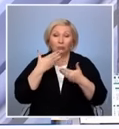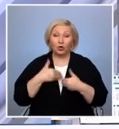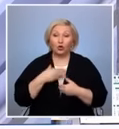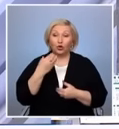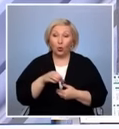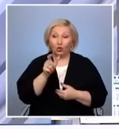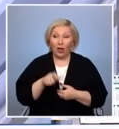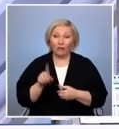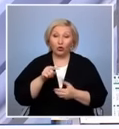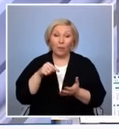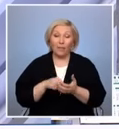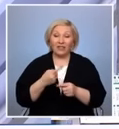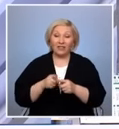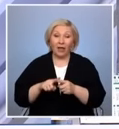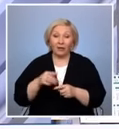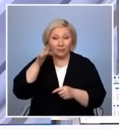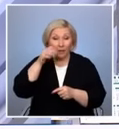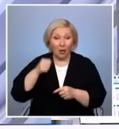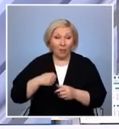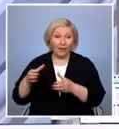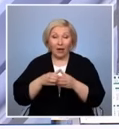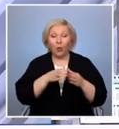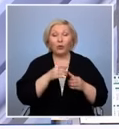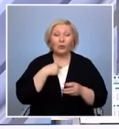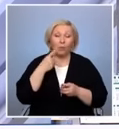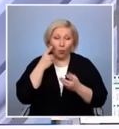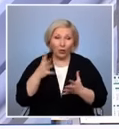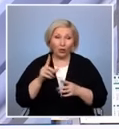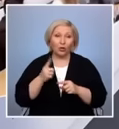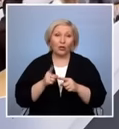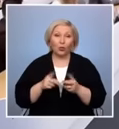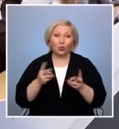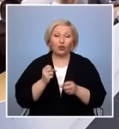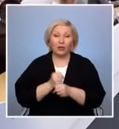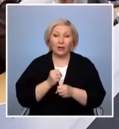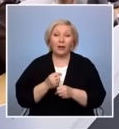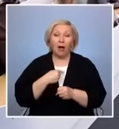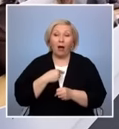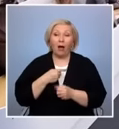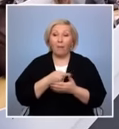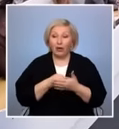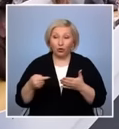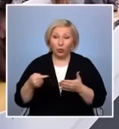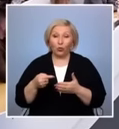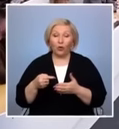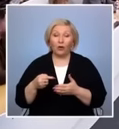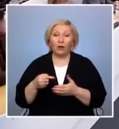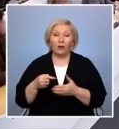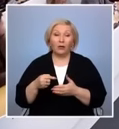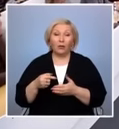момент, когда Хабиров говорил об вот этих всех героических вещах про СВО, он говорил очень много, он благодарил, без конца, значит,